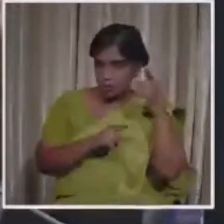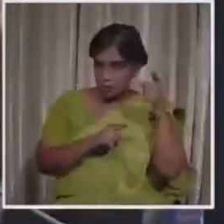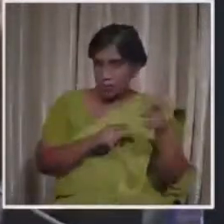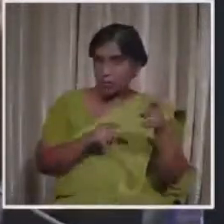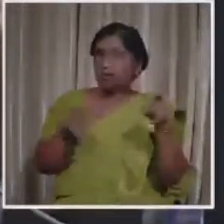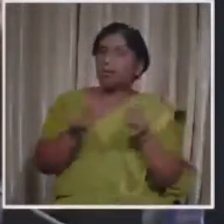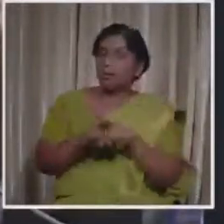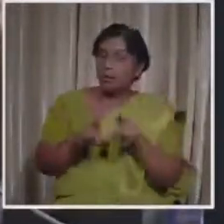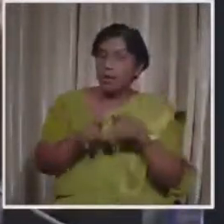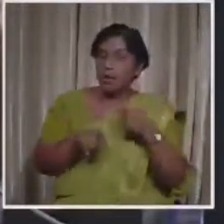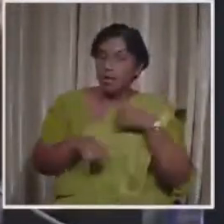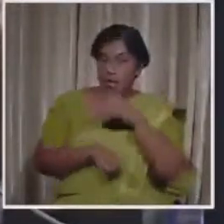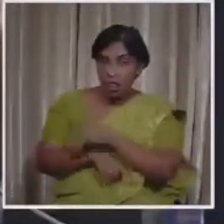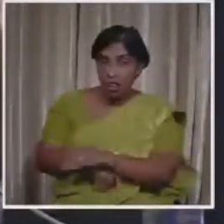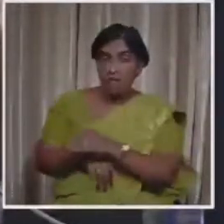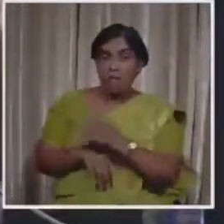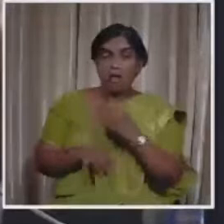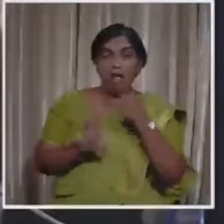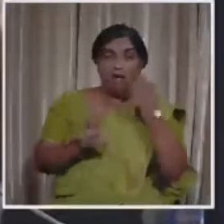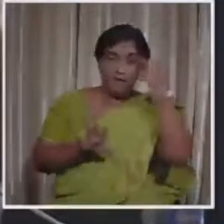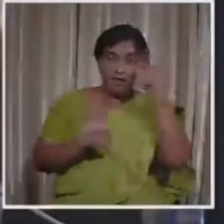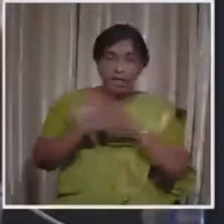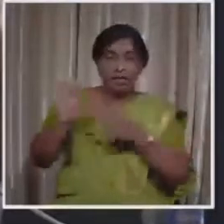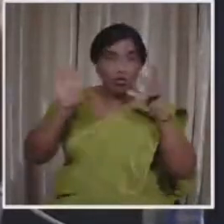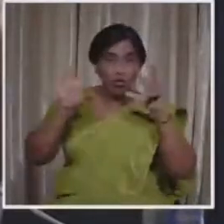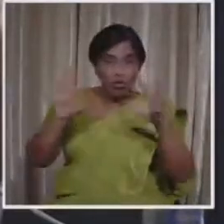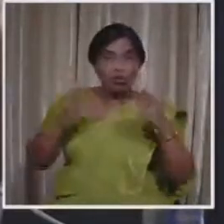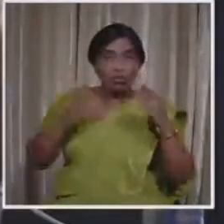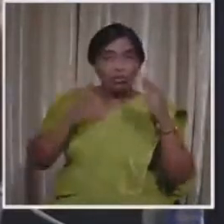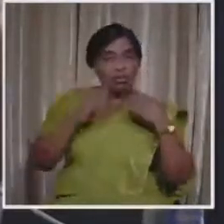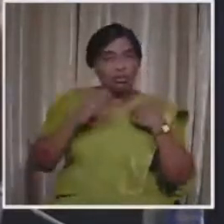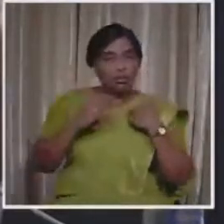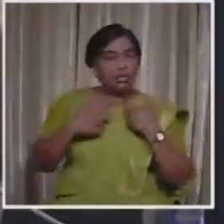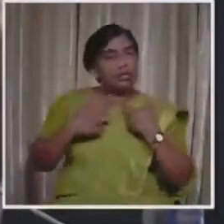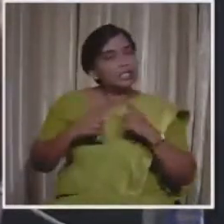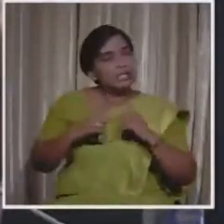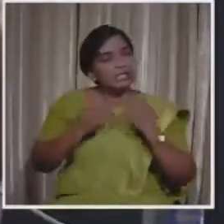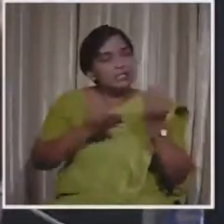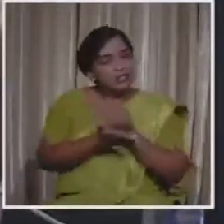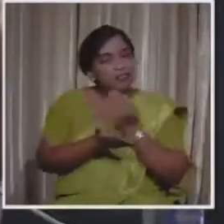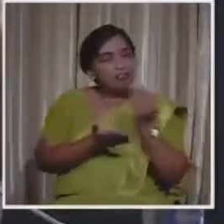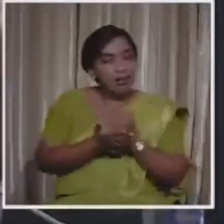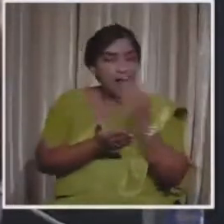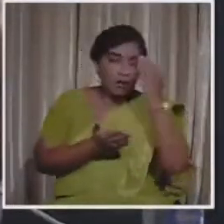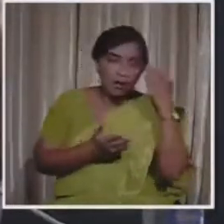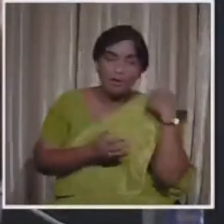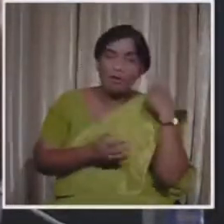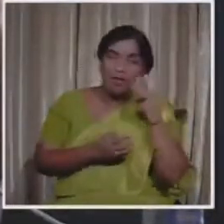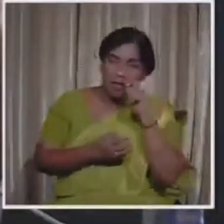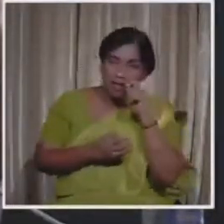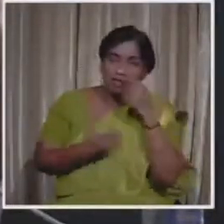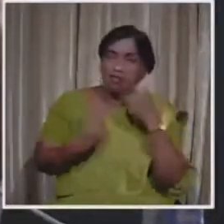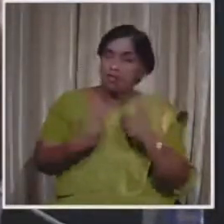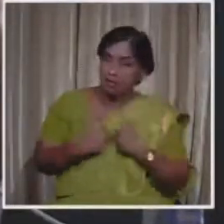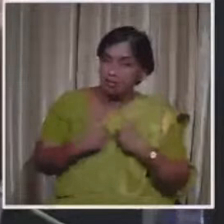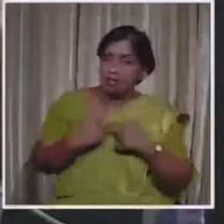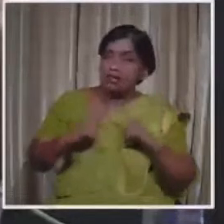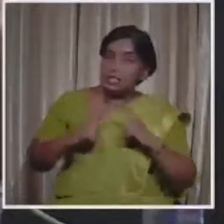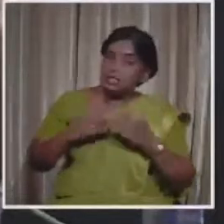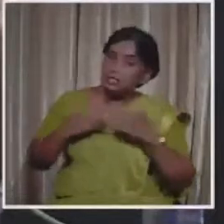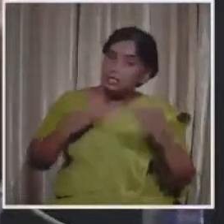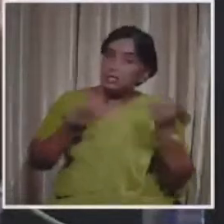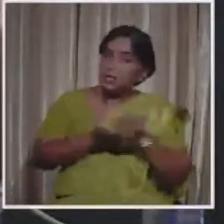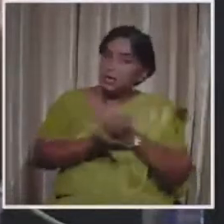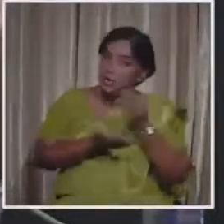වගේම මගේ දරුවට වයස අවුරුදු 8 දී මගේ සියලුම මං මුළු ජීවිත කාලෙම මගේ දෙමව්පියන් මං මුළු ජීවිත කාලෙම